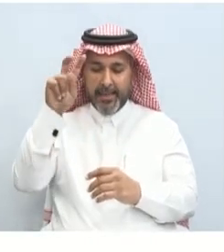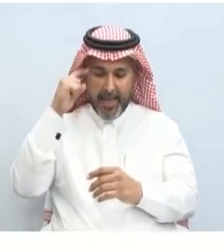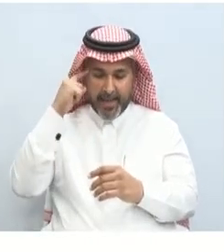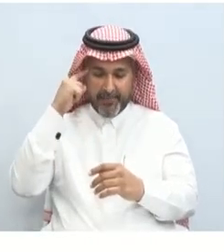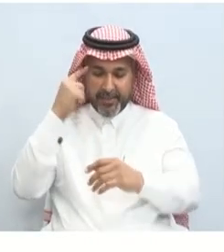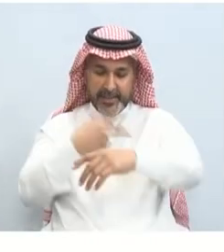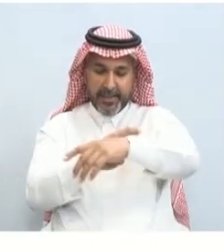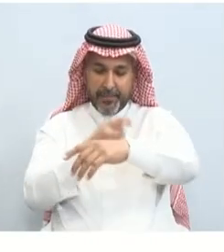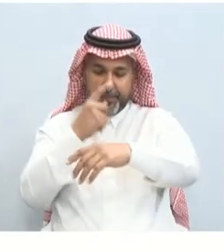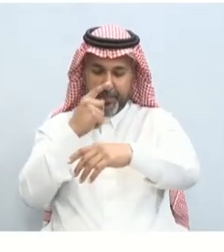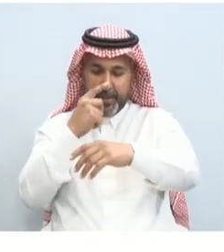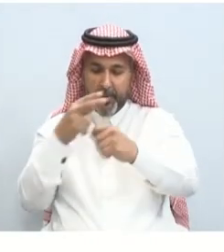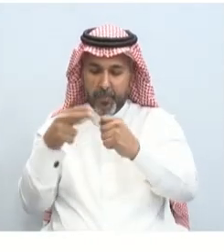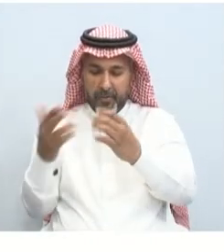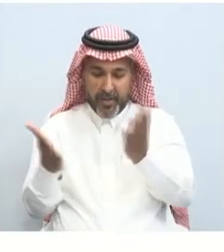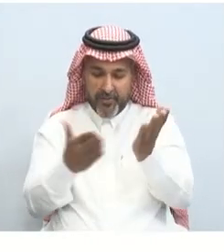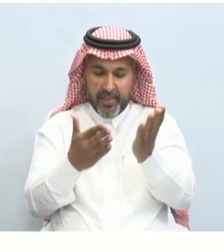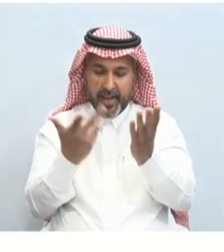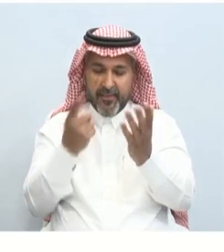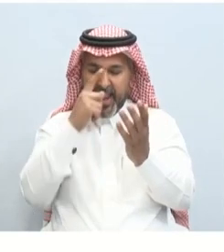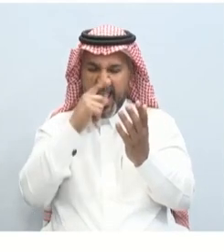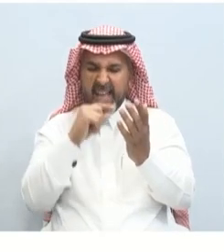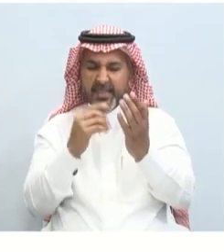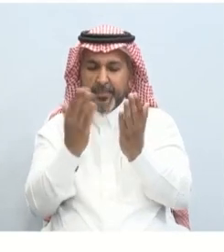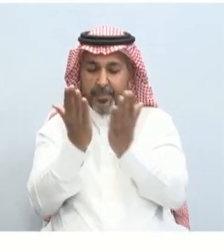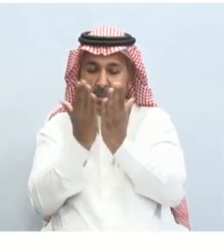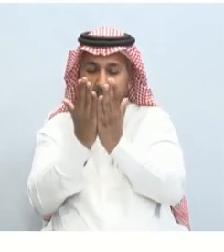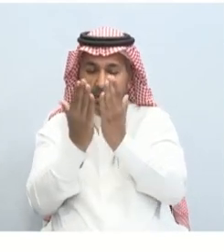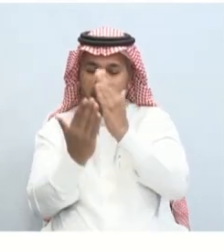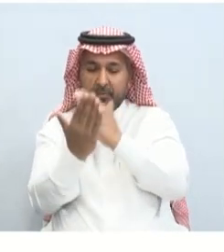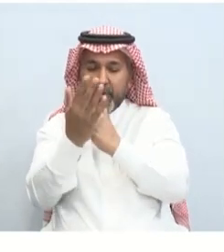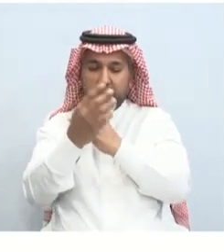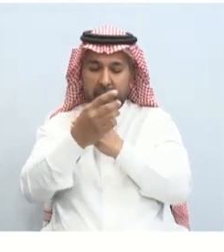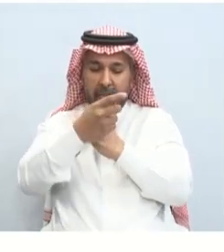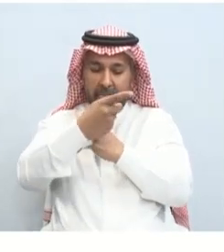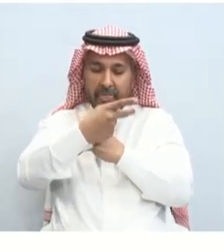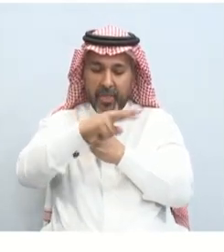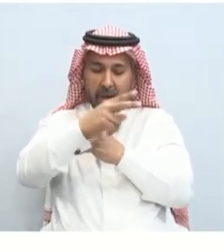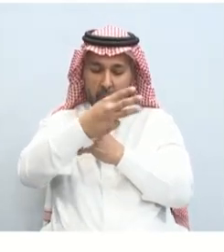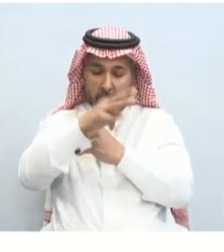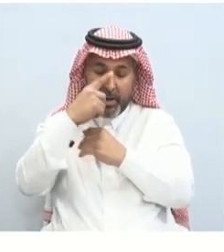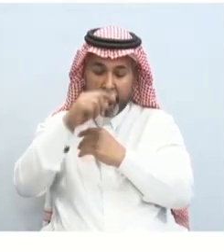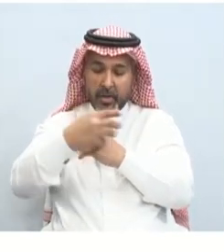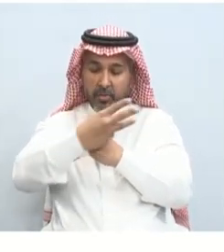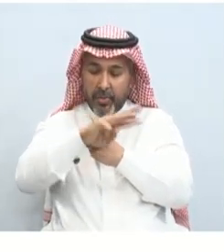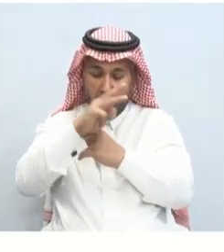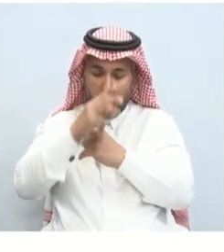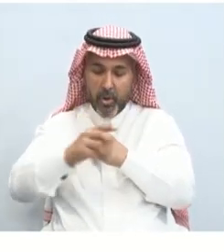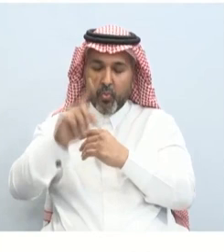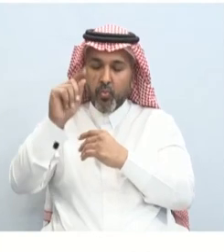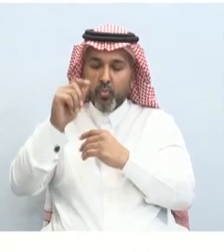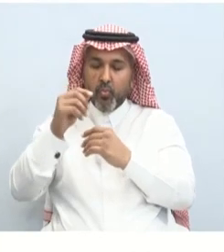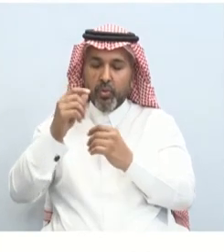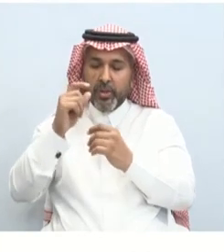السعوديه فيجب عليه ان يحصل على درجات عاليه في الشهاده الثانويه واحمد قبل في كليه الطب باحدى